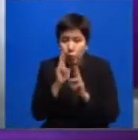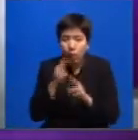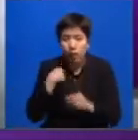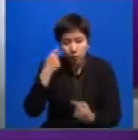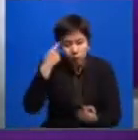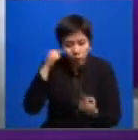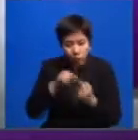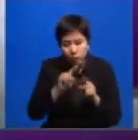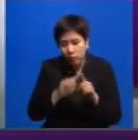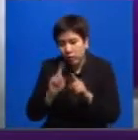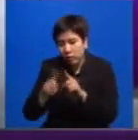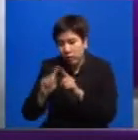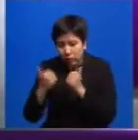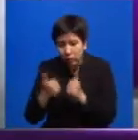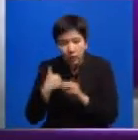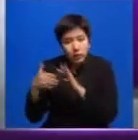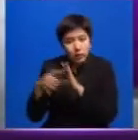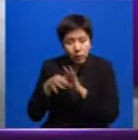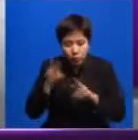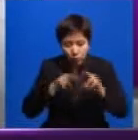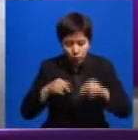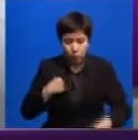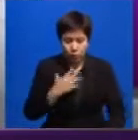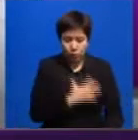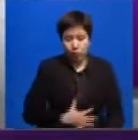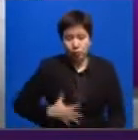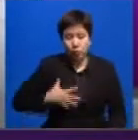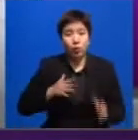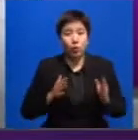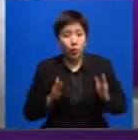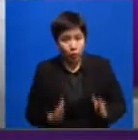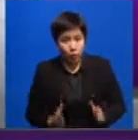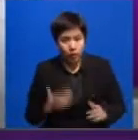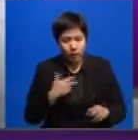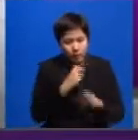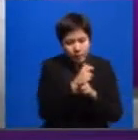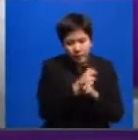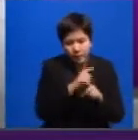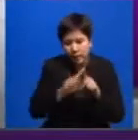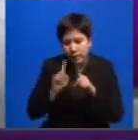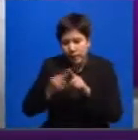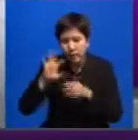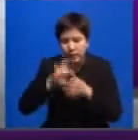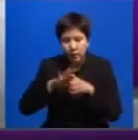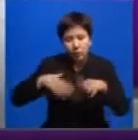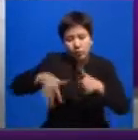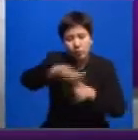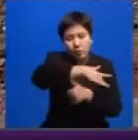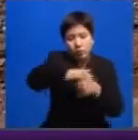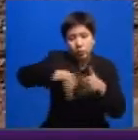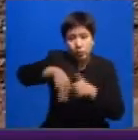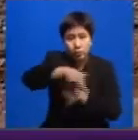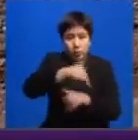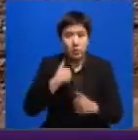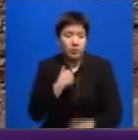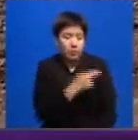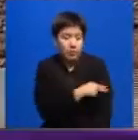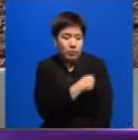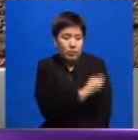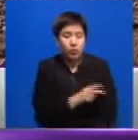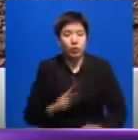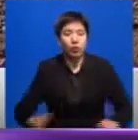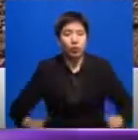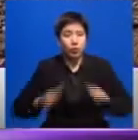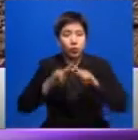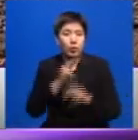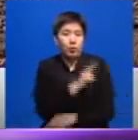จากเห็นที่เกิดขึ้นค่ะทั้งการตรวจสุขภาพบุคคลและตรวจหาสารปนเปื้อนในสิ่งแวดล้อมและภาพนำคนดัน